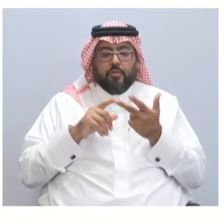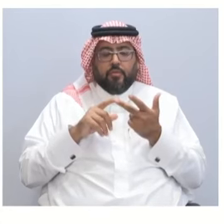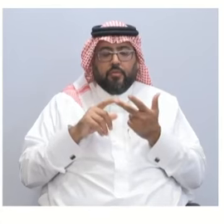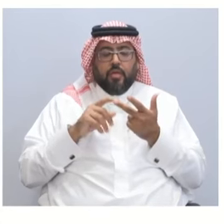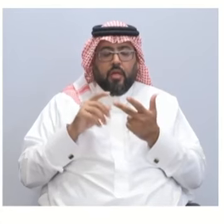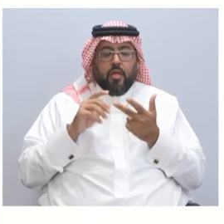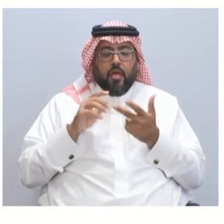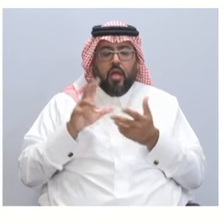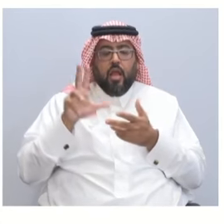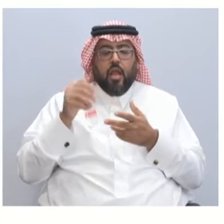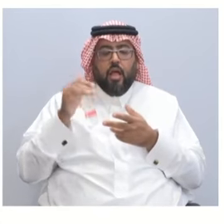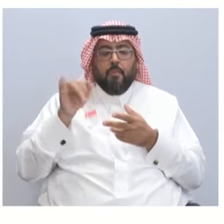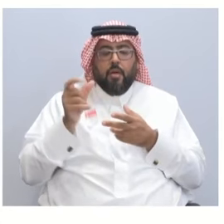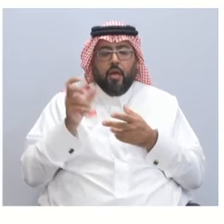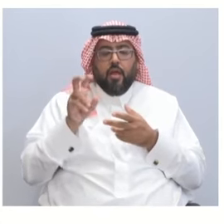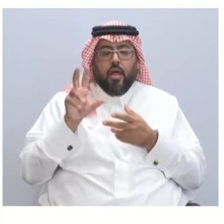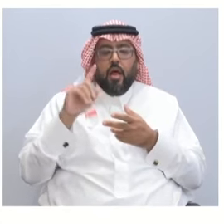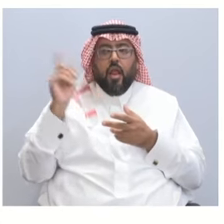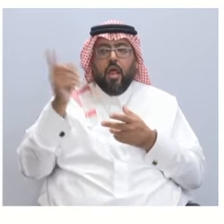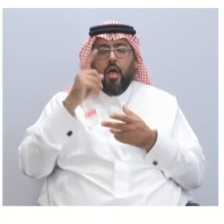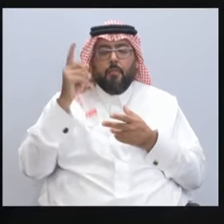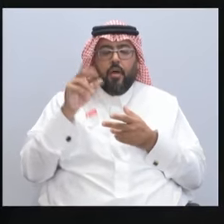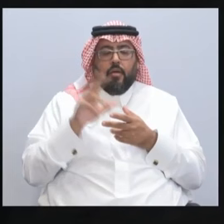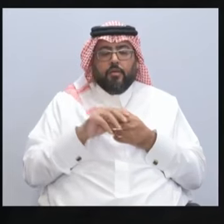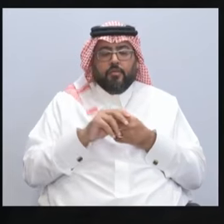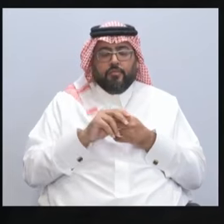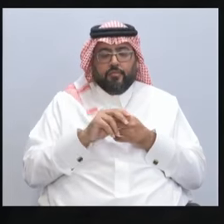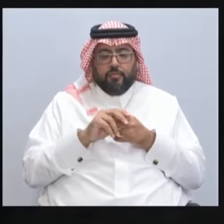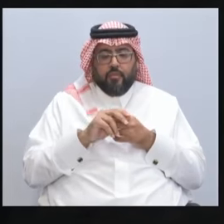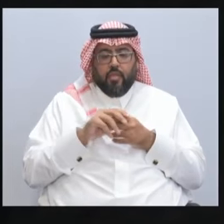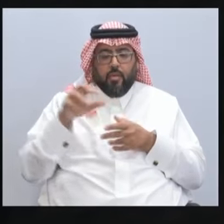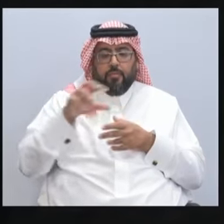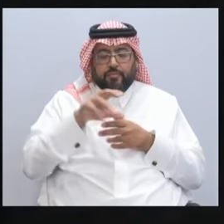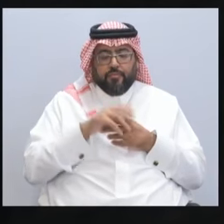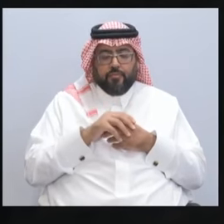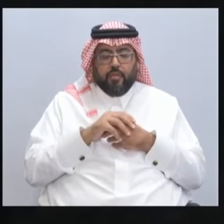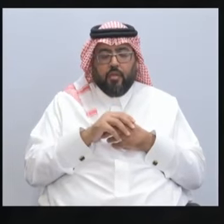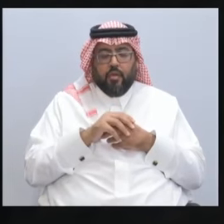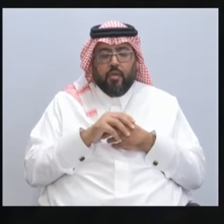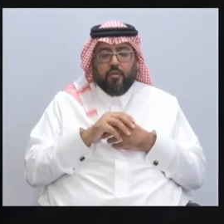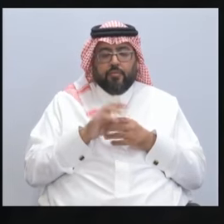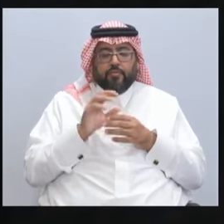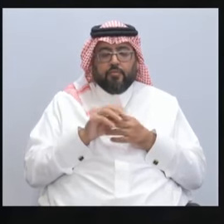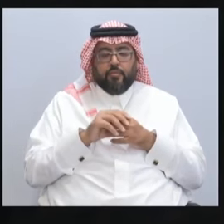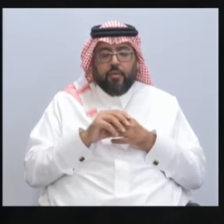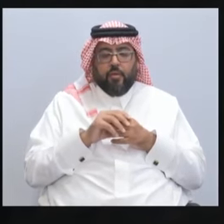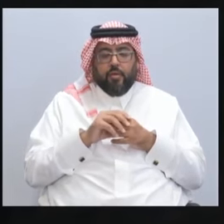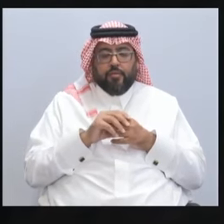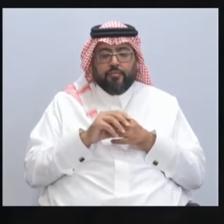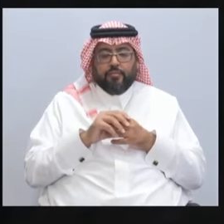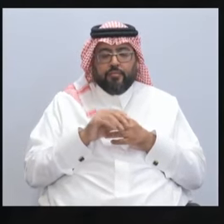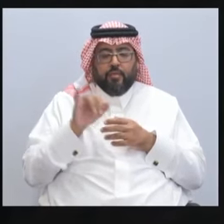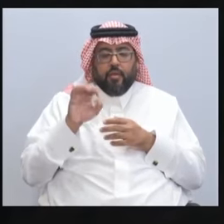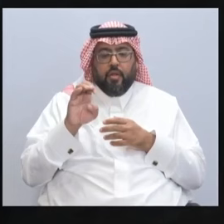الامانه العامه هذه اجهزه مجلس التعاون لدول الخليج العربي يتكون مجلس